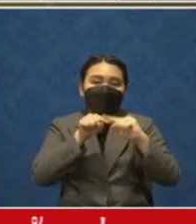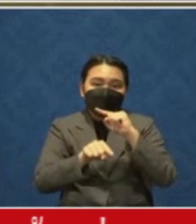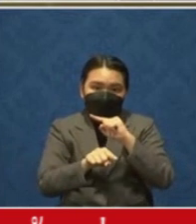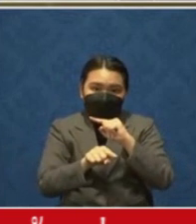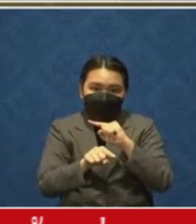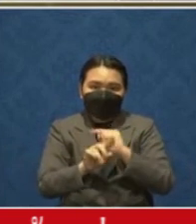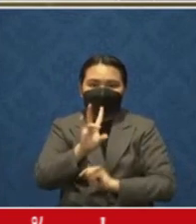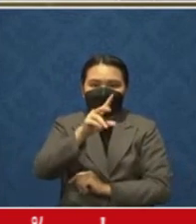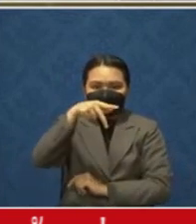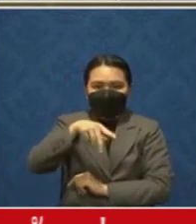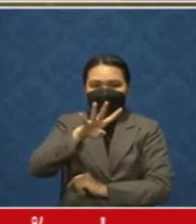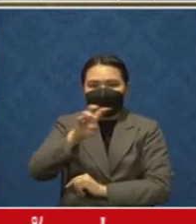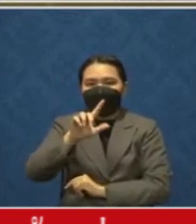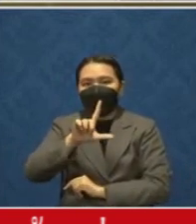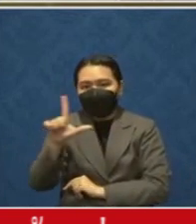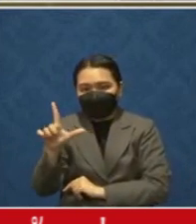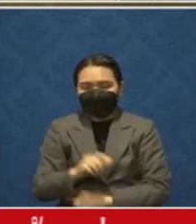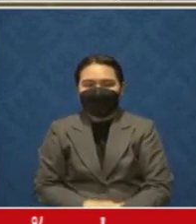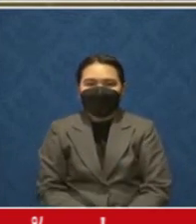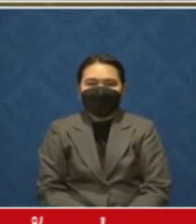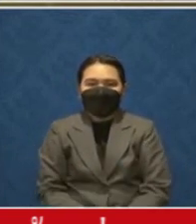าณ 7,400 ล้านครับ